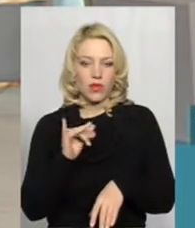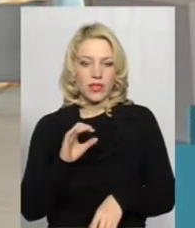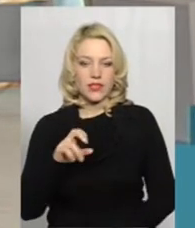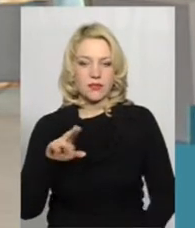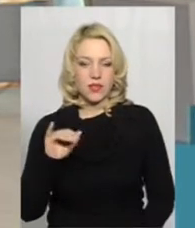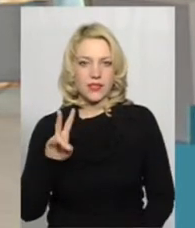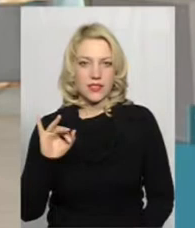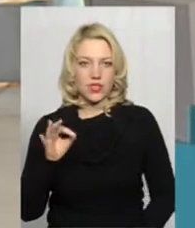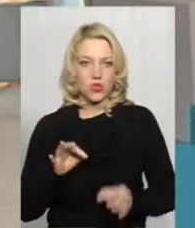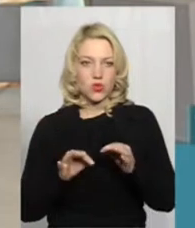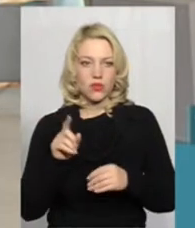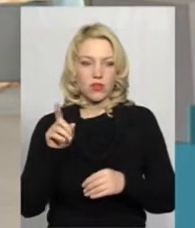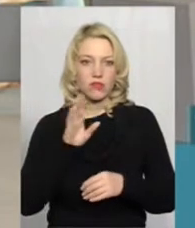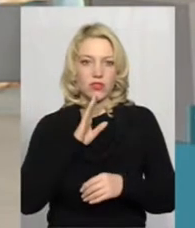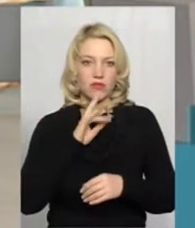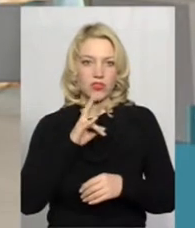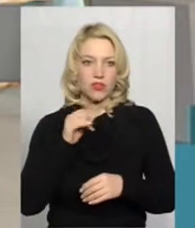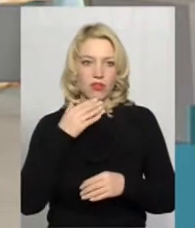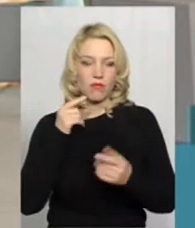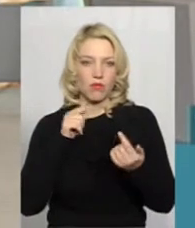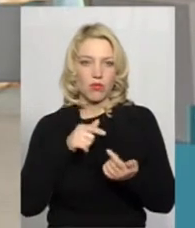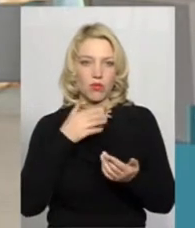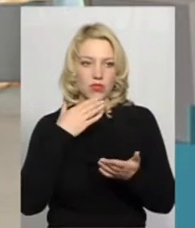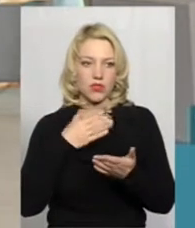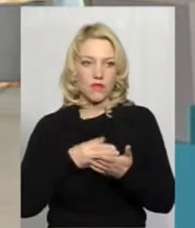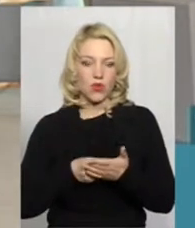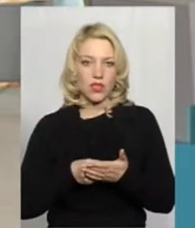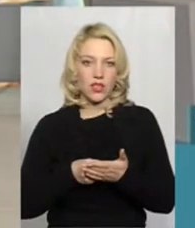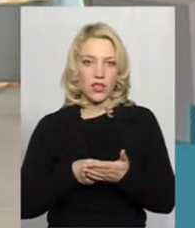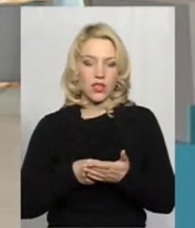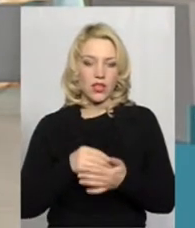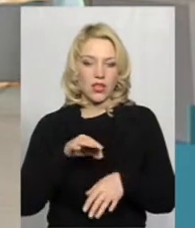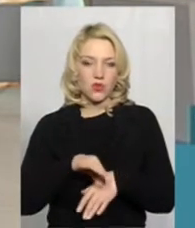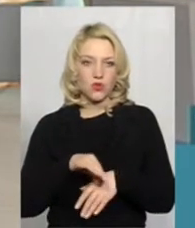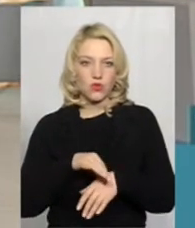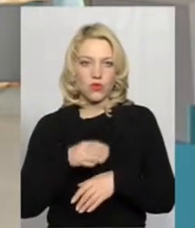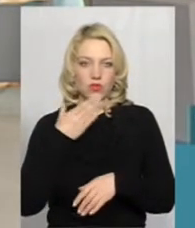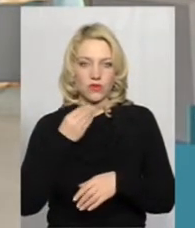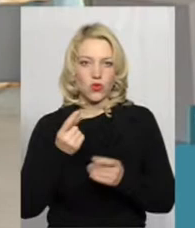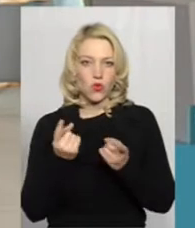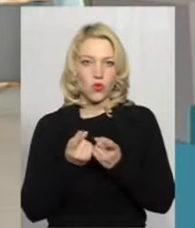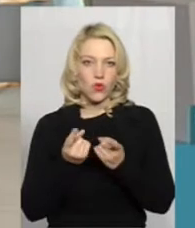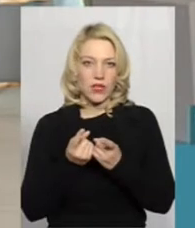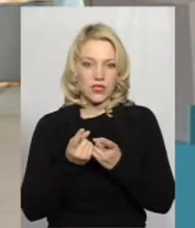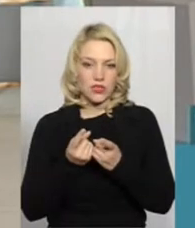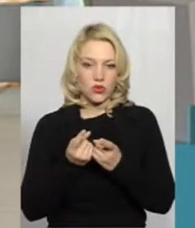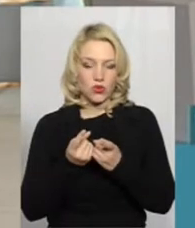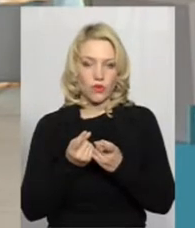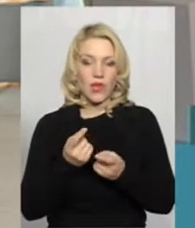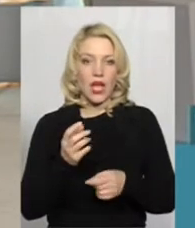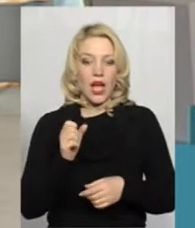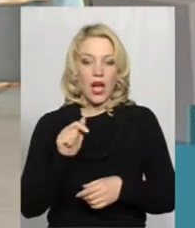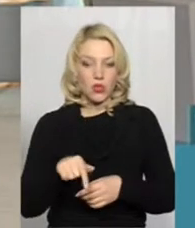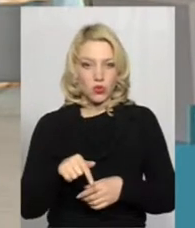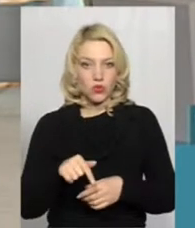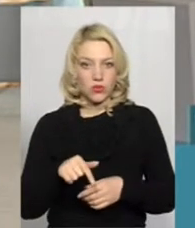Бориспільський суд. Ну там дівчина проти своєї цькувала свою ровесницю, а тут